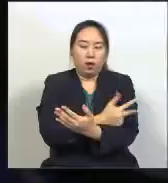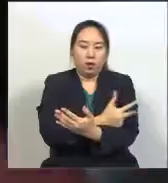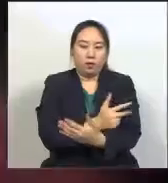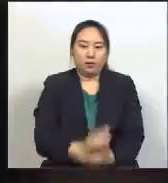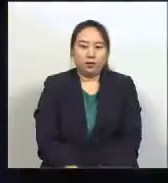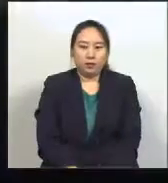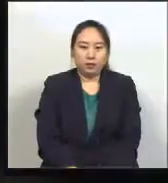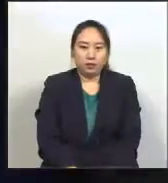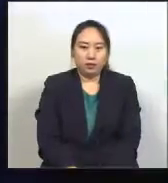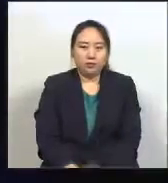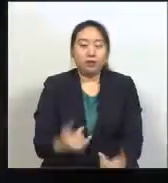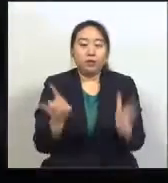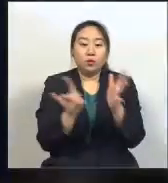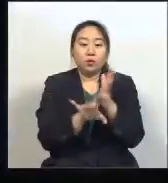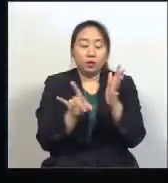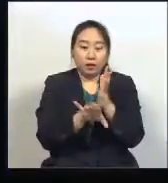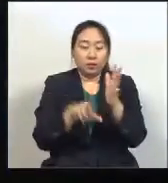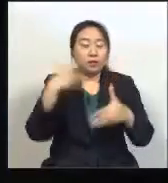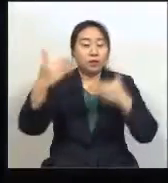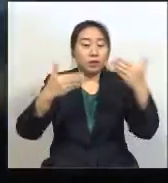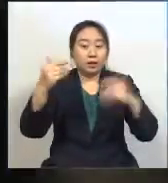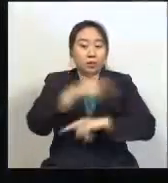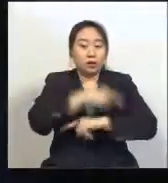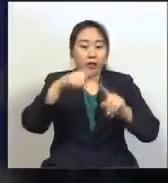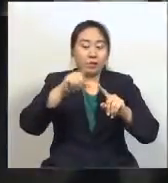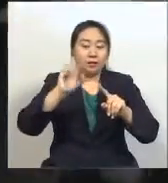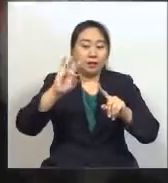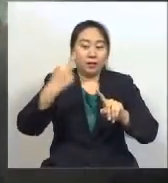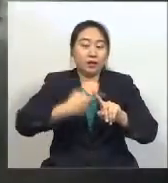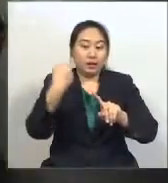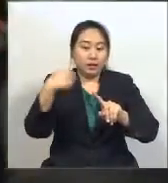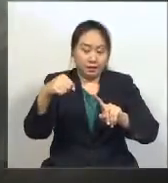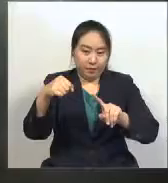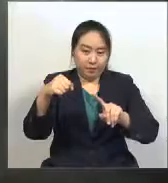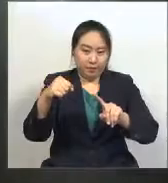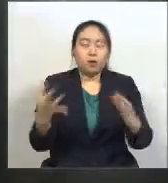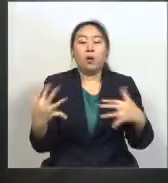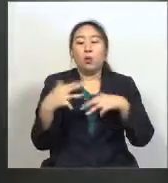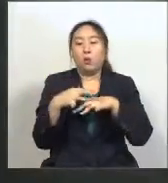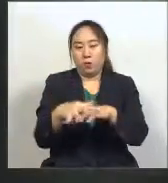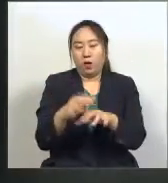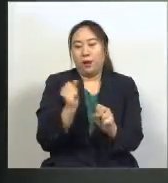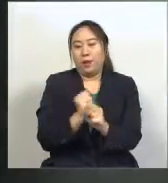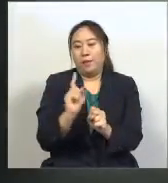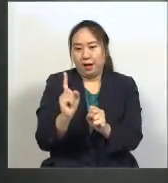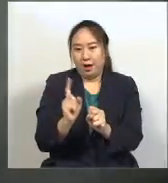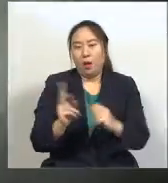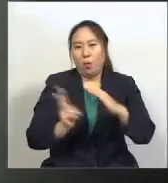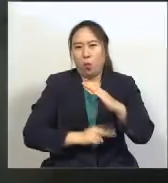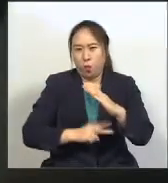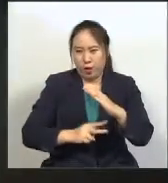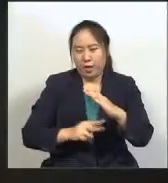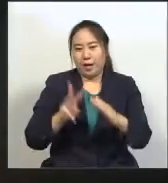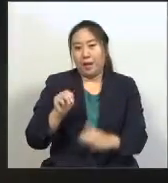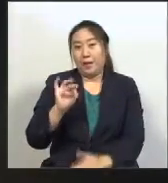ค่ะ และวันสุดท้ายของกิจกรรมในวันที่27ตุลาคมจะร่วมกันสร้างสถิติวิ่งมินิมารา